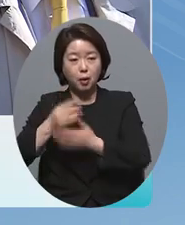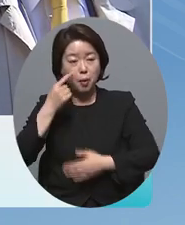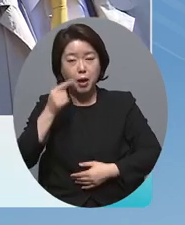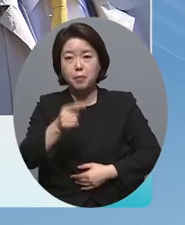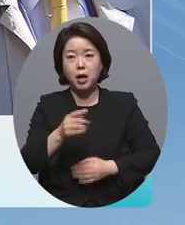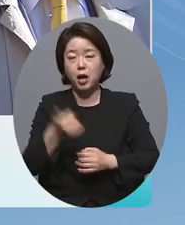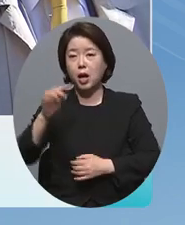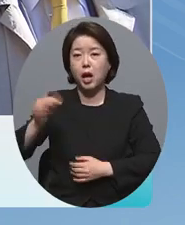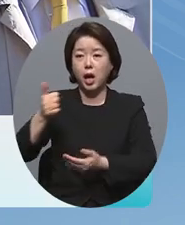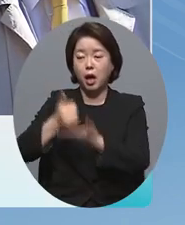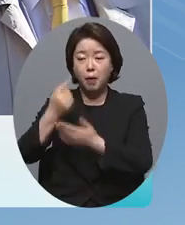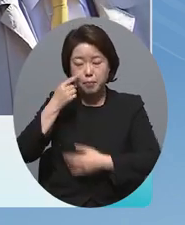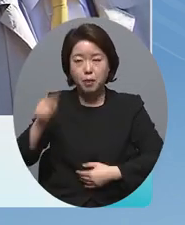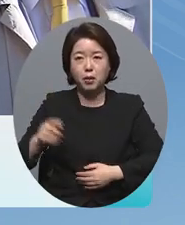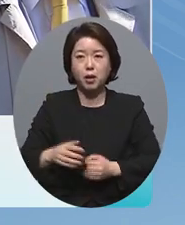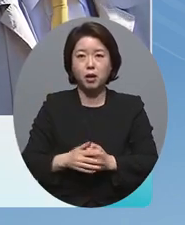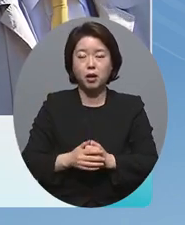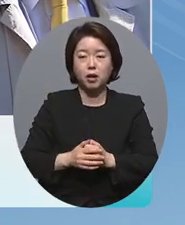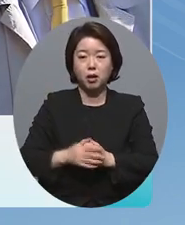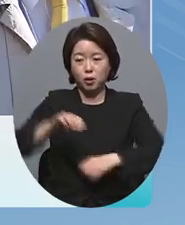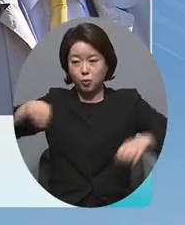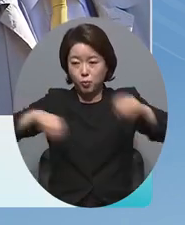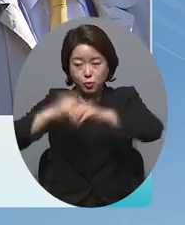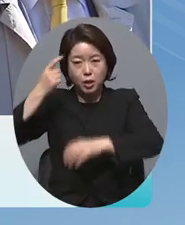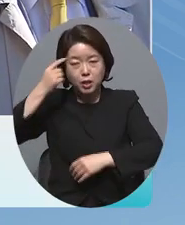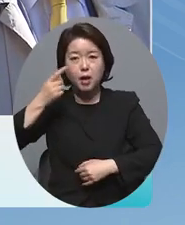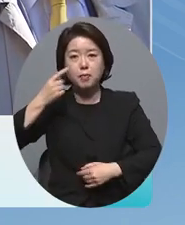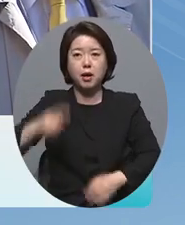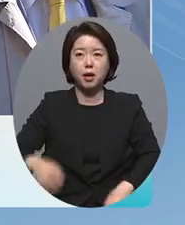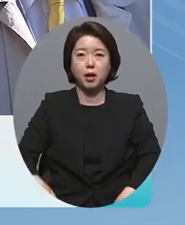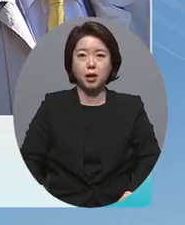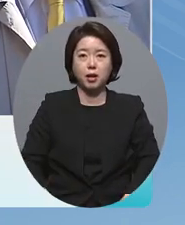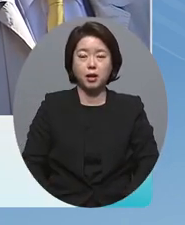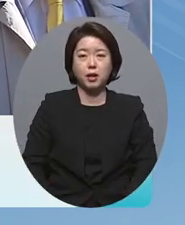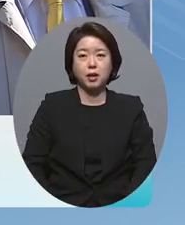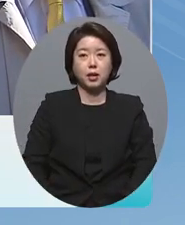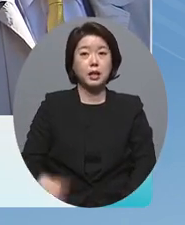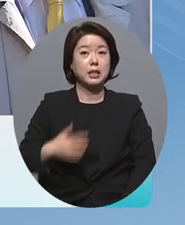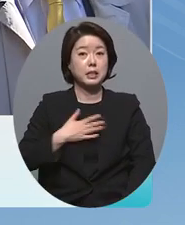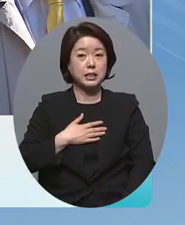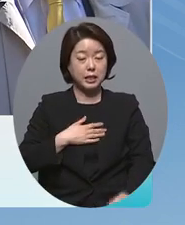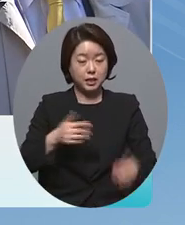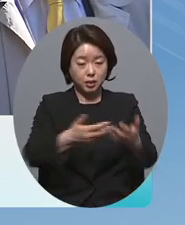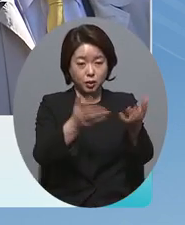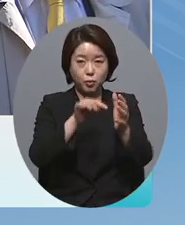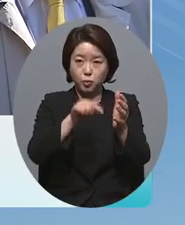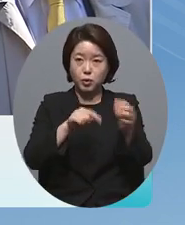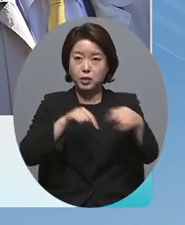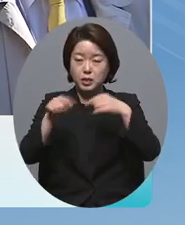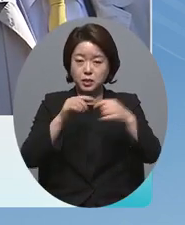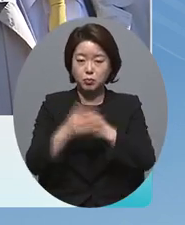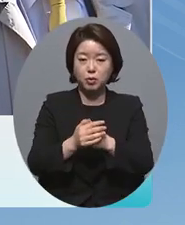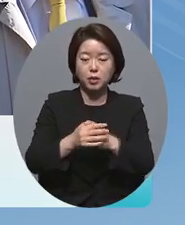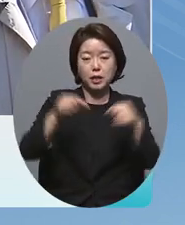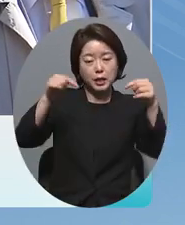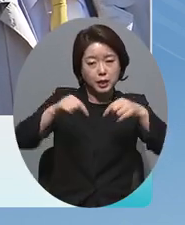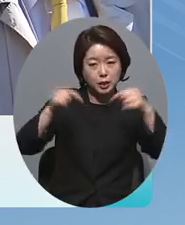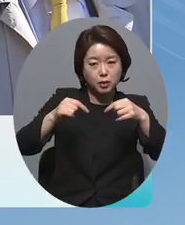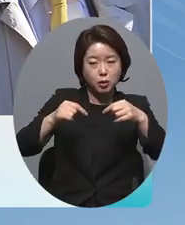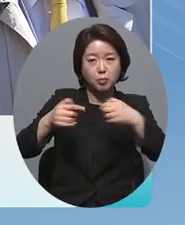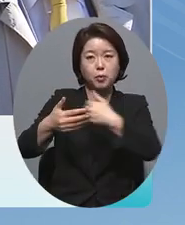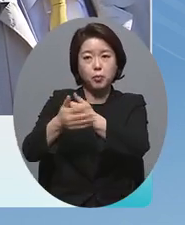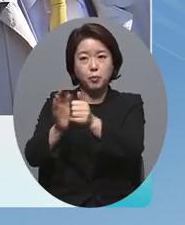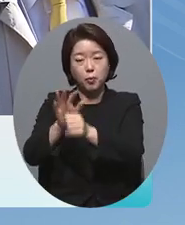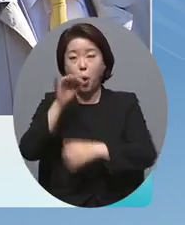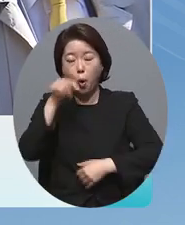한동훈 장관도 마찬가지고 역지사지할 필요가 있습니다. 지금 제가 알기로는 원내 지도부가 서로 협의를 하던 게 있었던 것